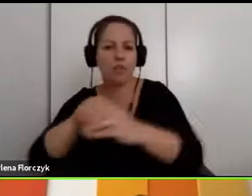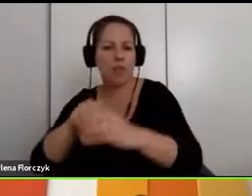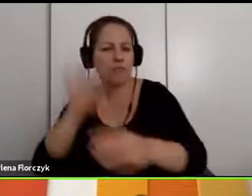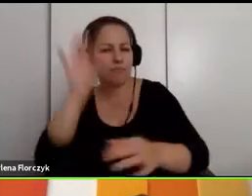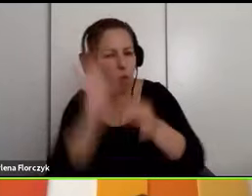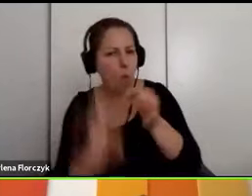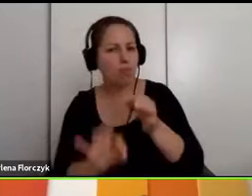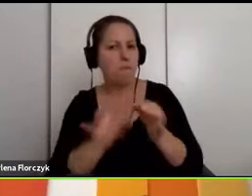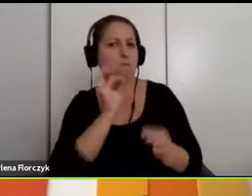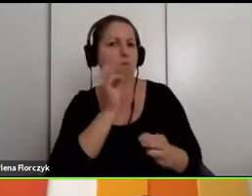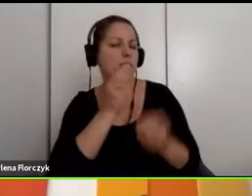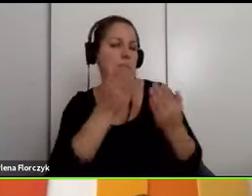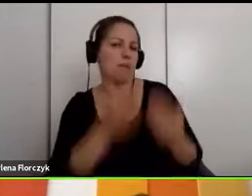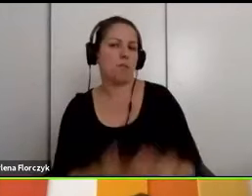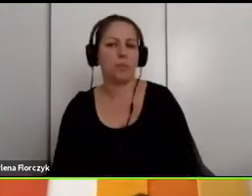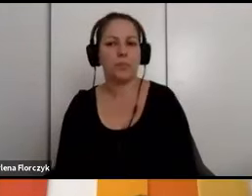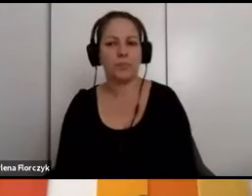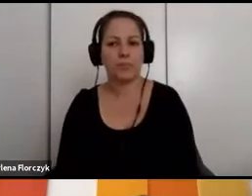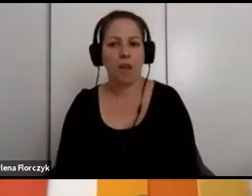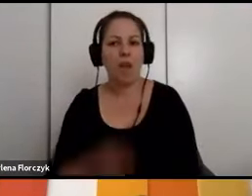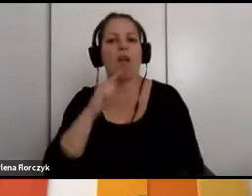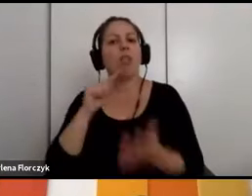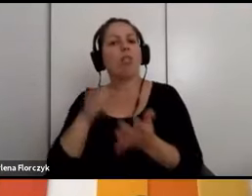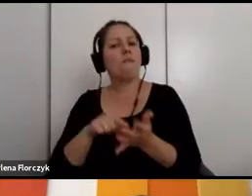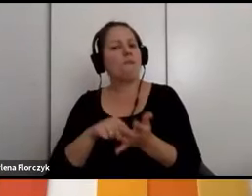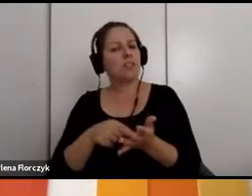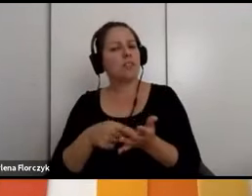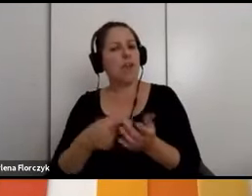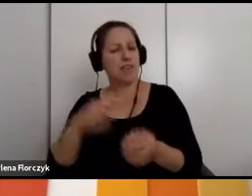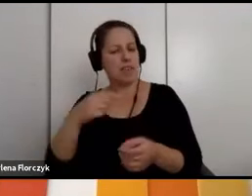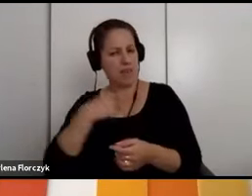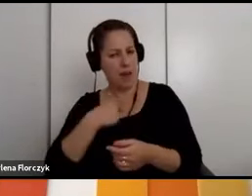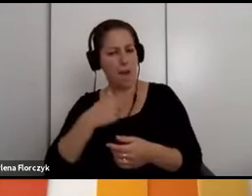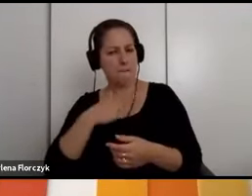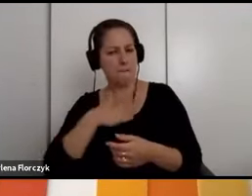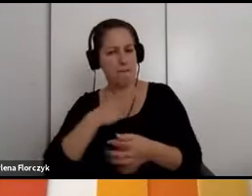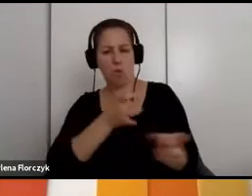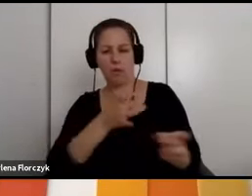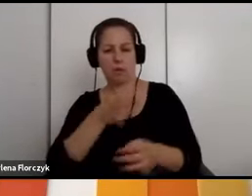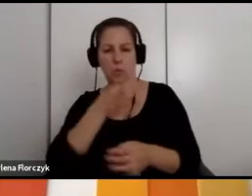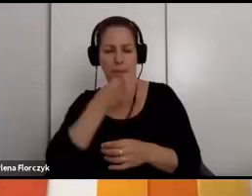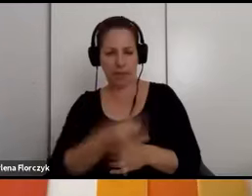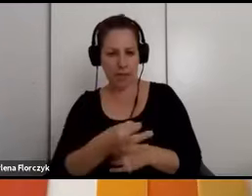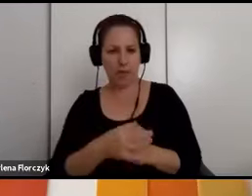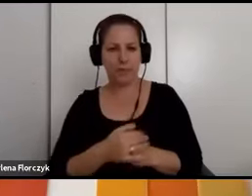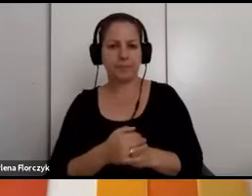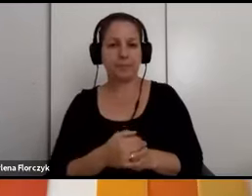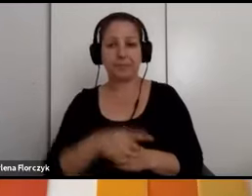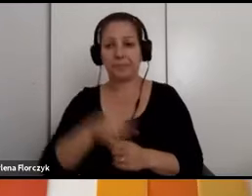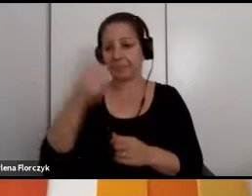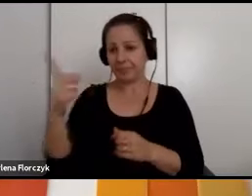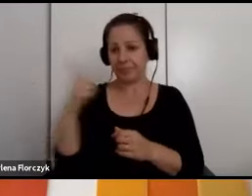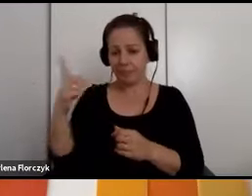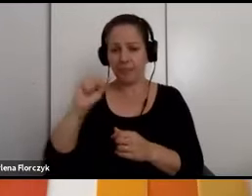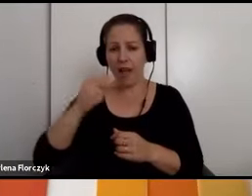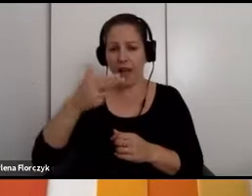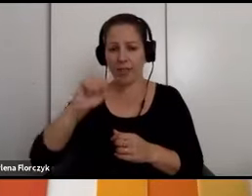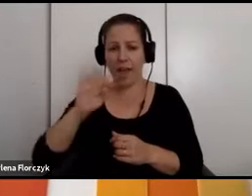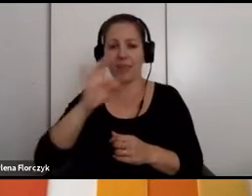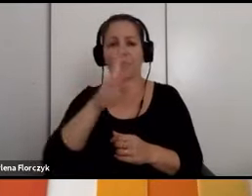konkretnemu młodemu. No właśnie, to ja mam od razu pytanie, bo my z Anią w TR